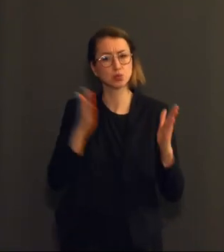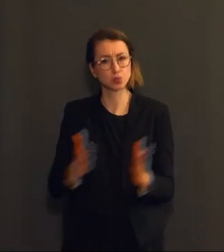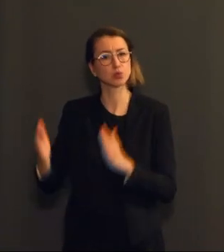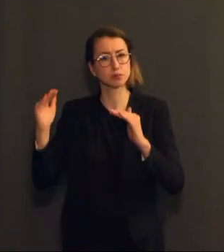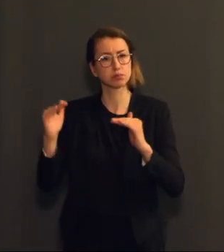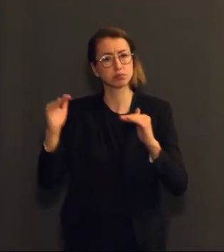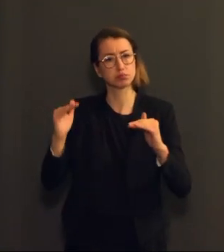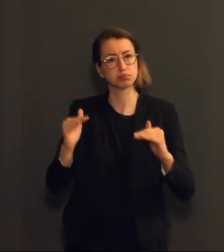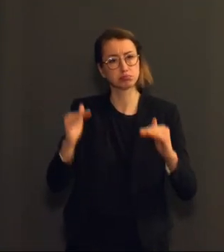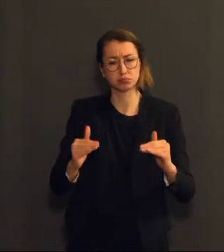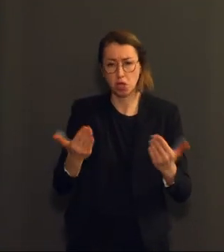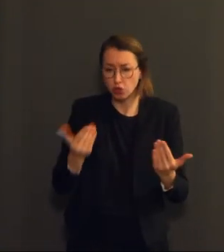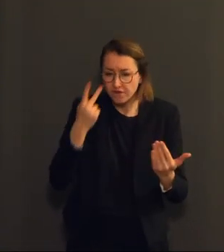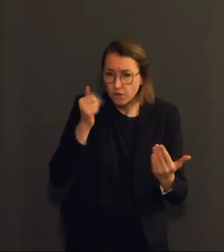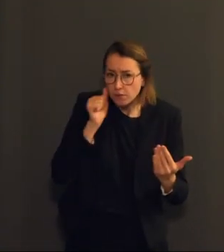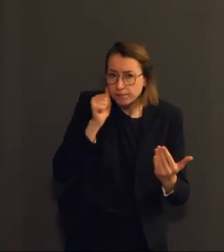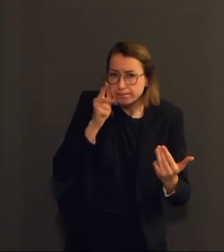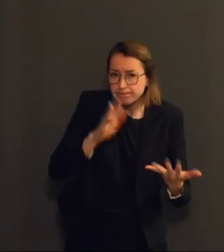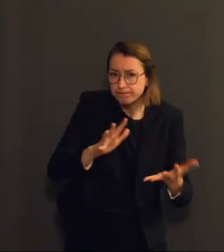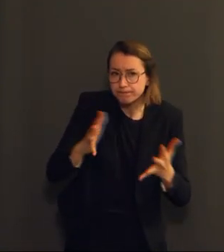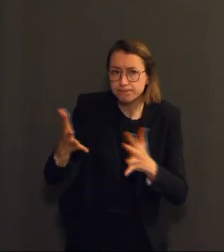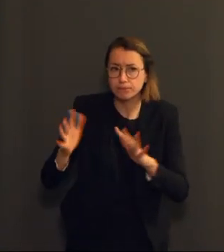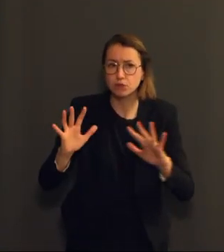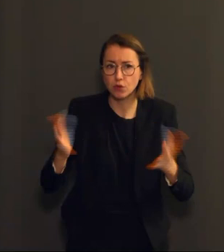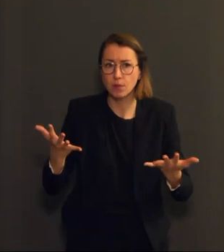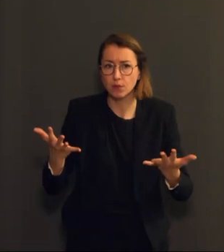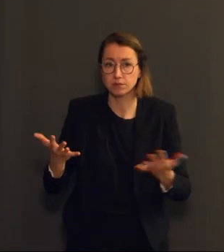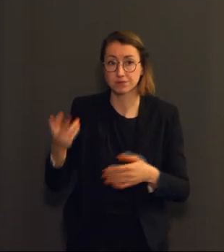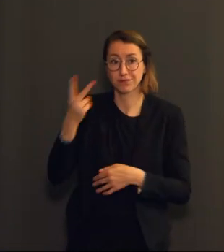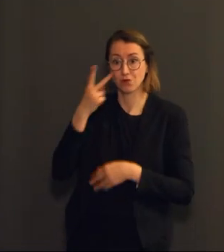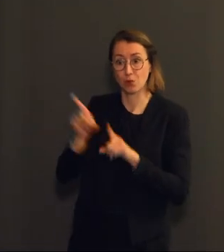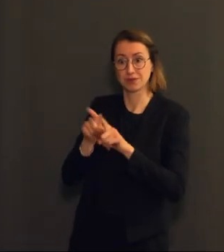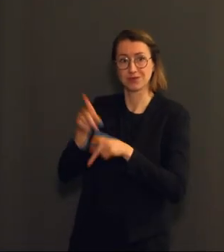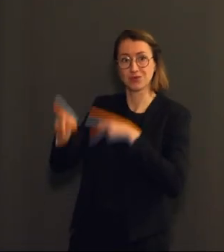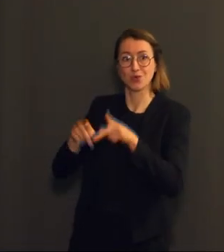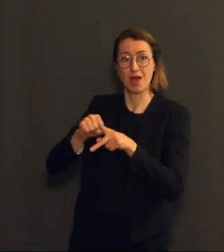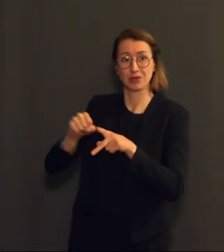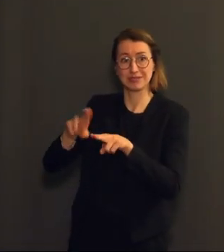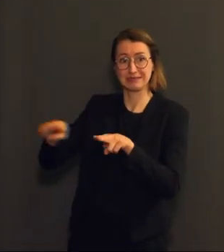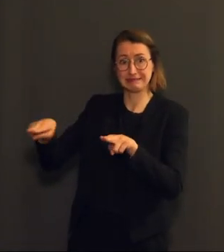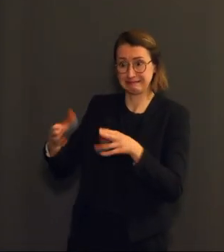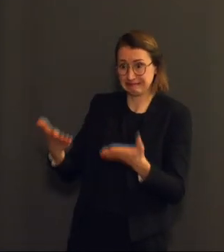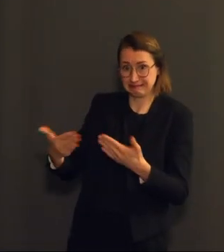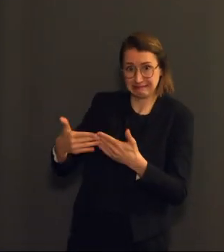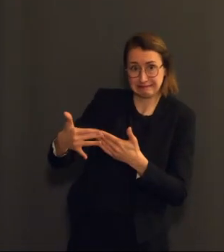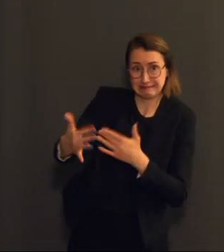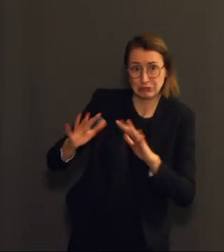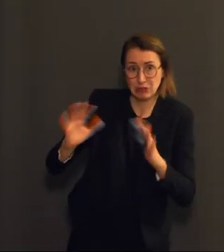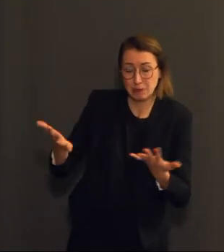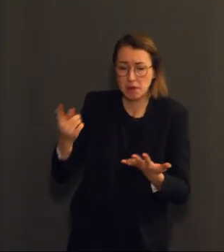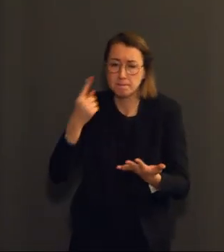niveau, entre autres, des patients qui sont actuellement en soins intensifs pour pouvoir mieux se positionner à ce niveau-là. Merci pour votre